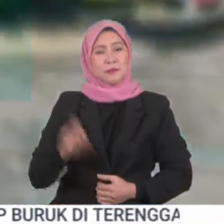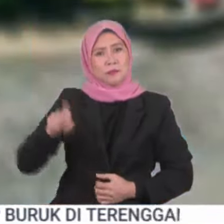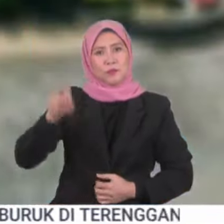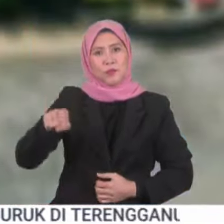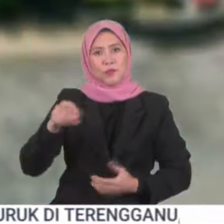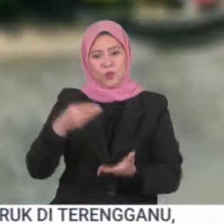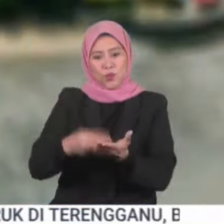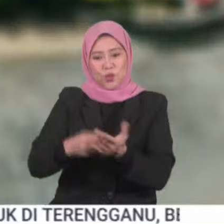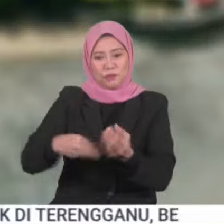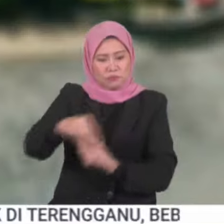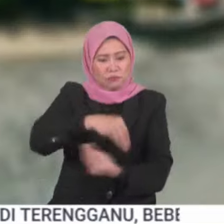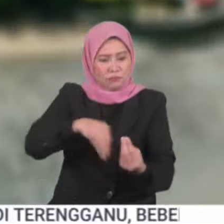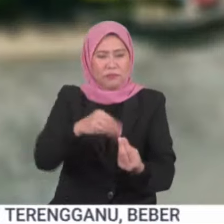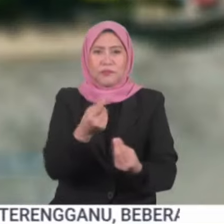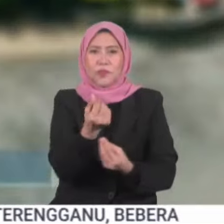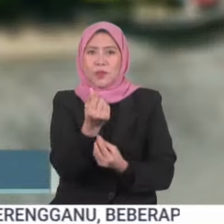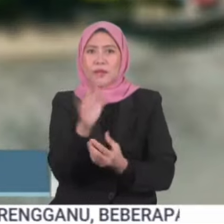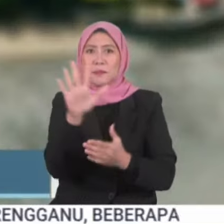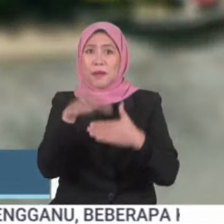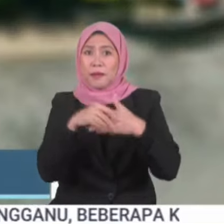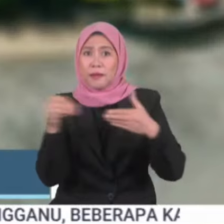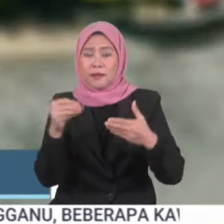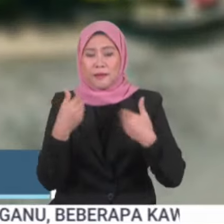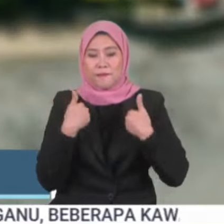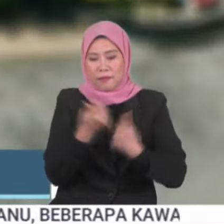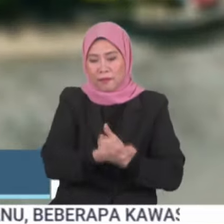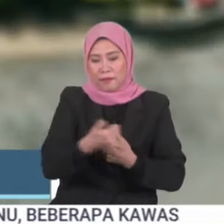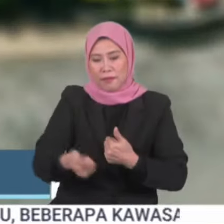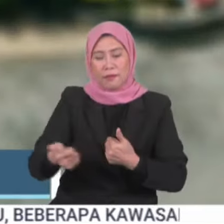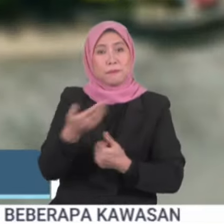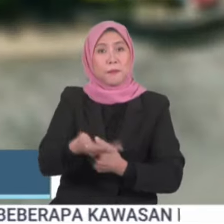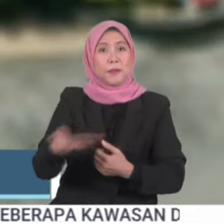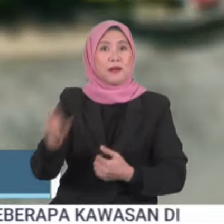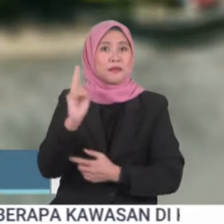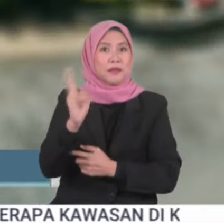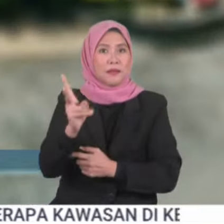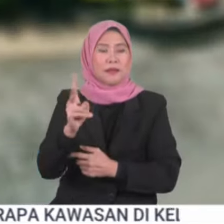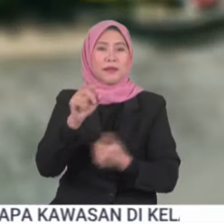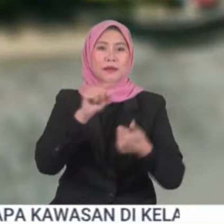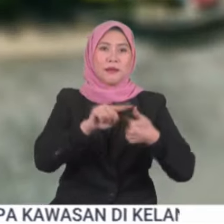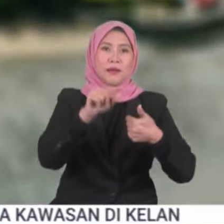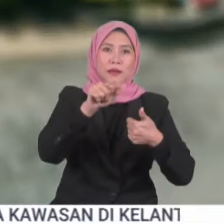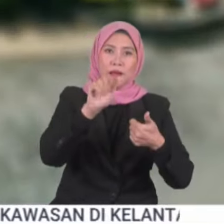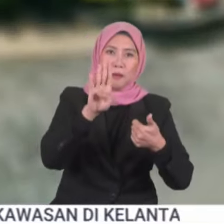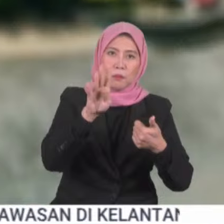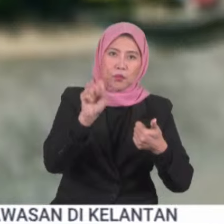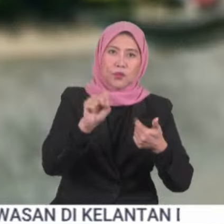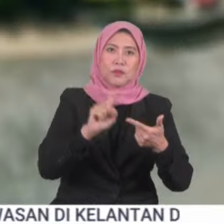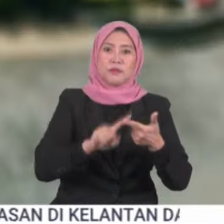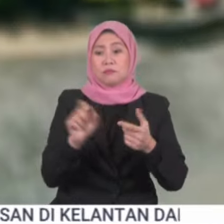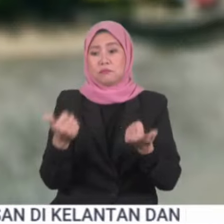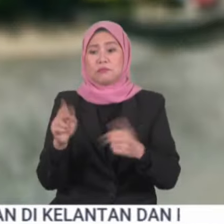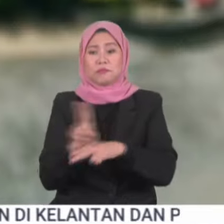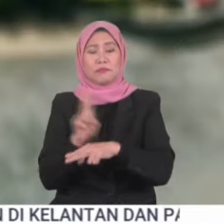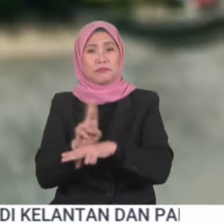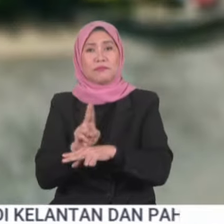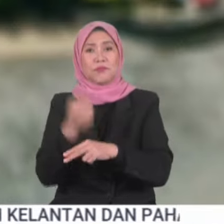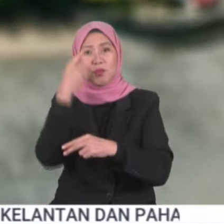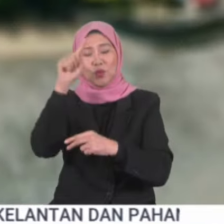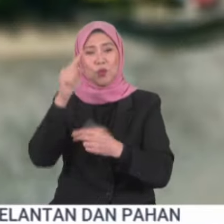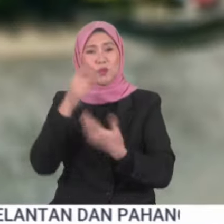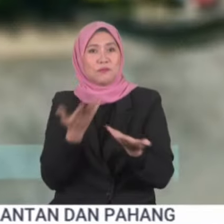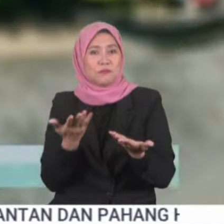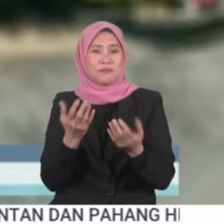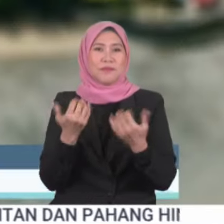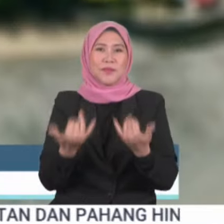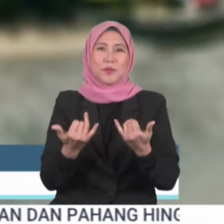memerlukan modal serendah RM5. Campuran beberapa material barangan terpakai termasuk gabus dilihat praktikal untuk digunakan semua peringkat usia